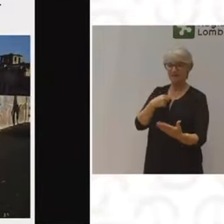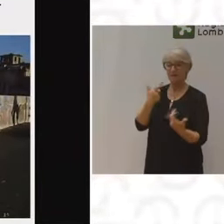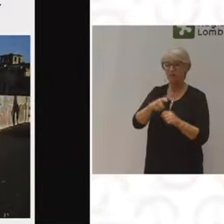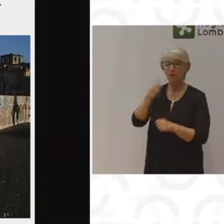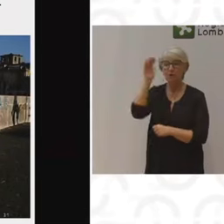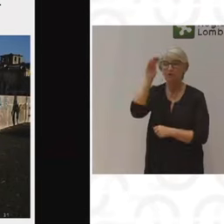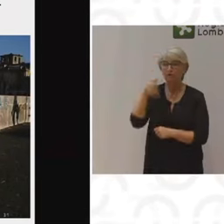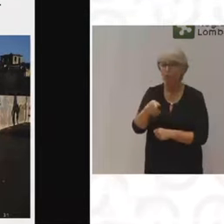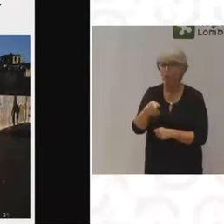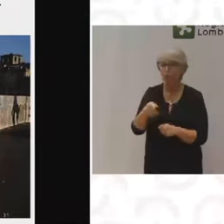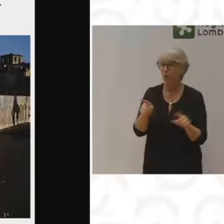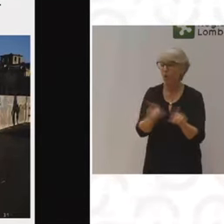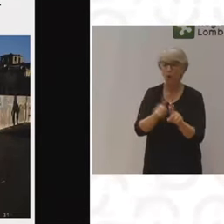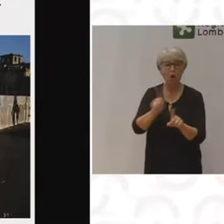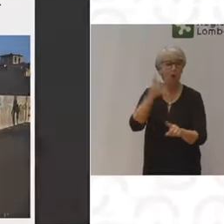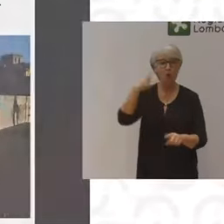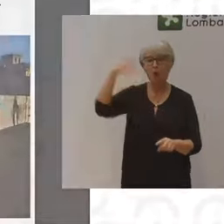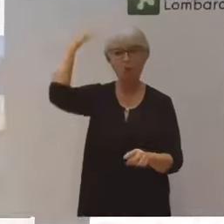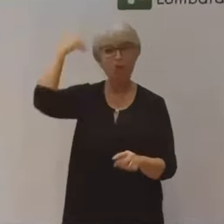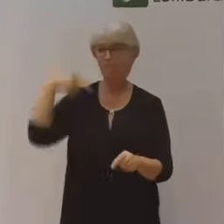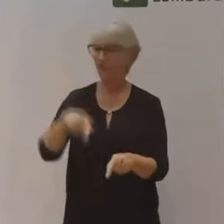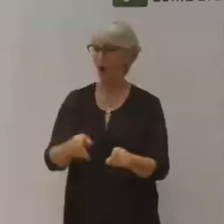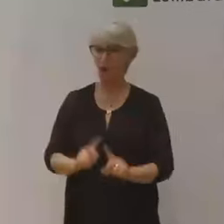più quello di una volta. Grazie.